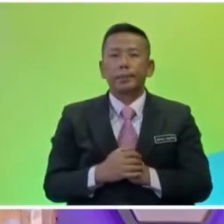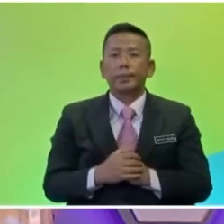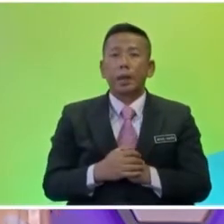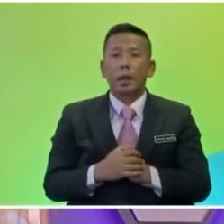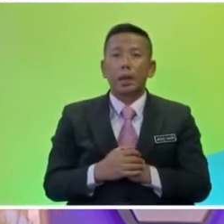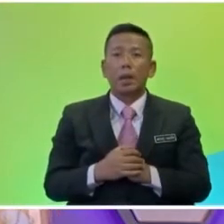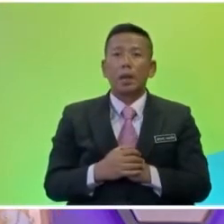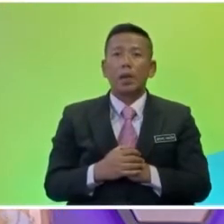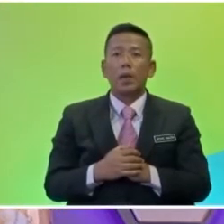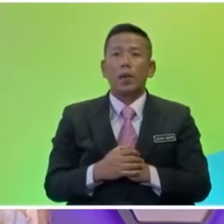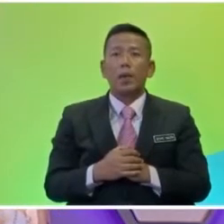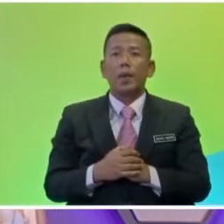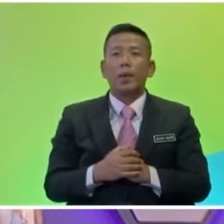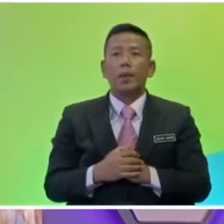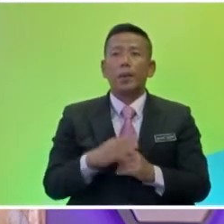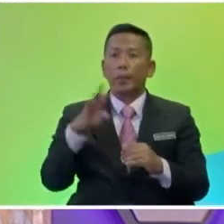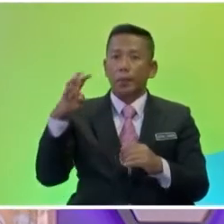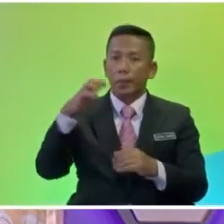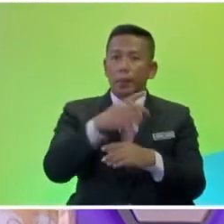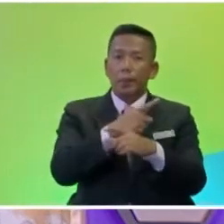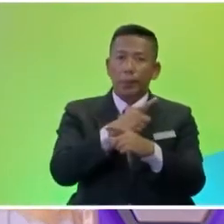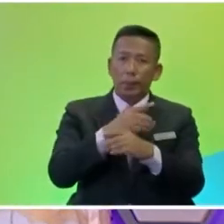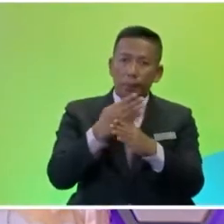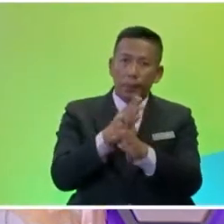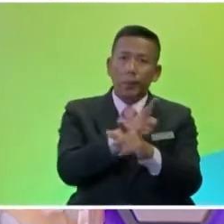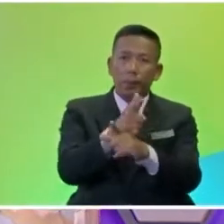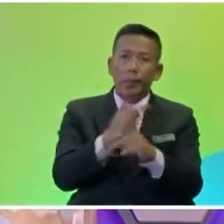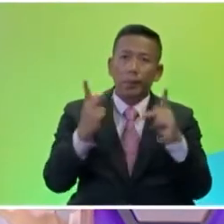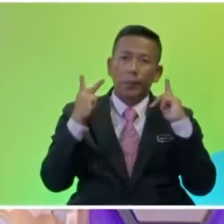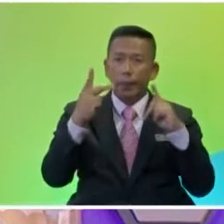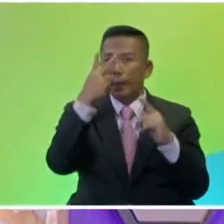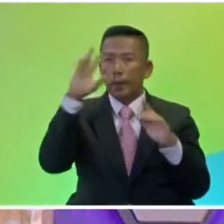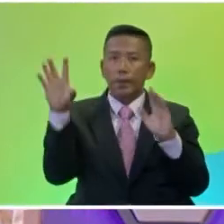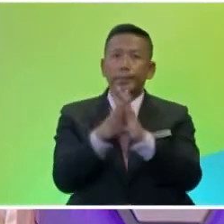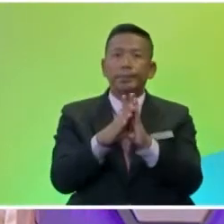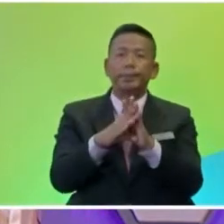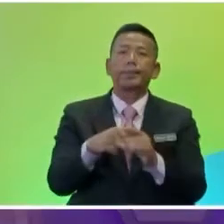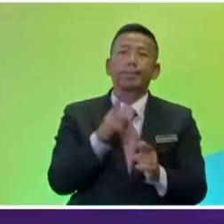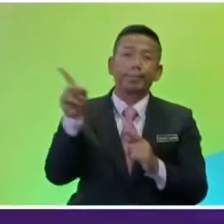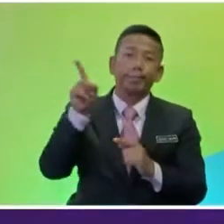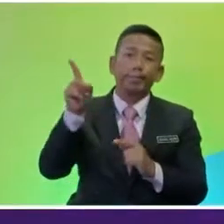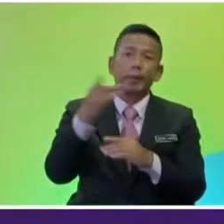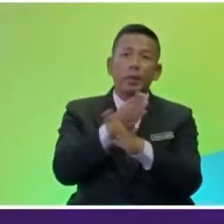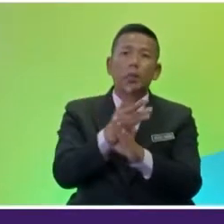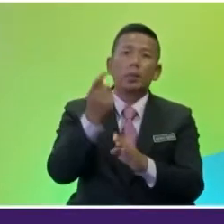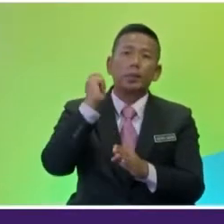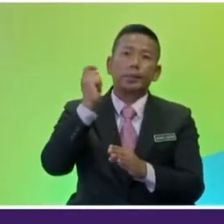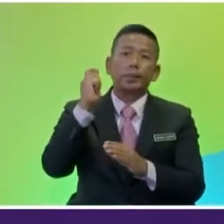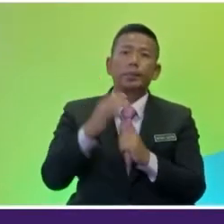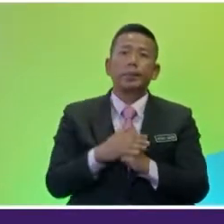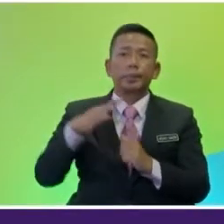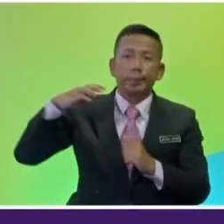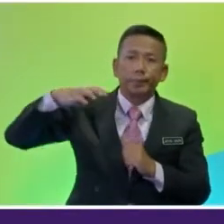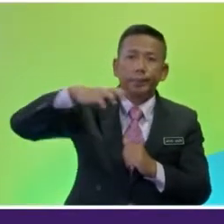yang kuat Oke Mari kita lihat gambar seterusnya ini bentuk-bentuk di tadi kalau sudah tutup